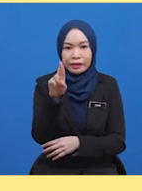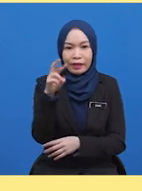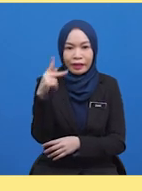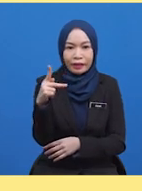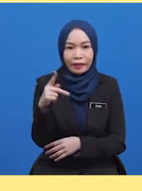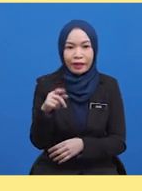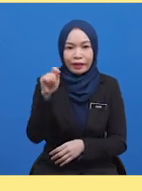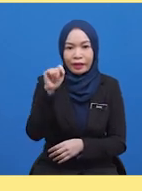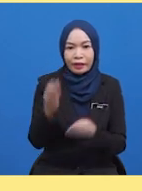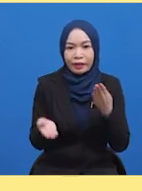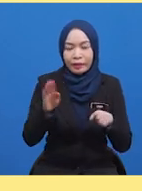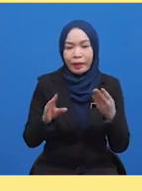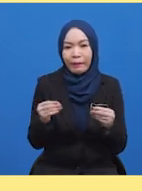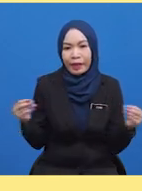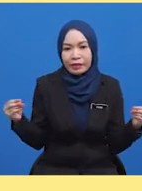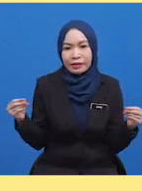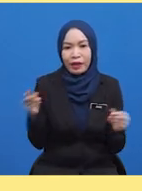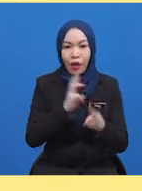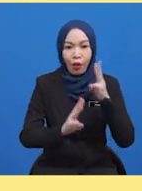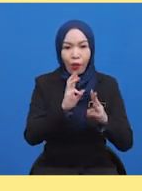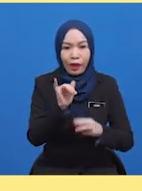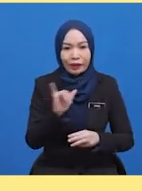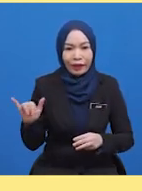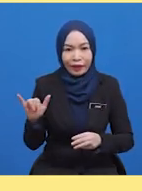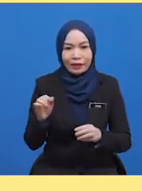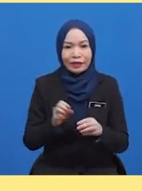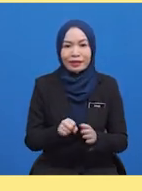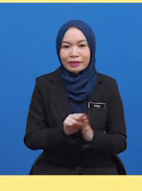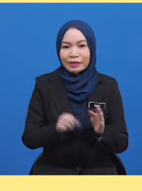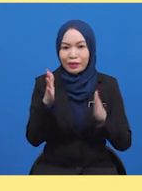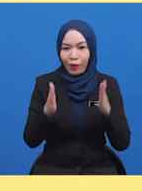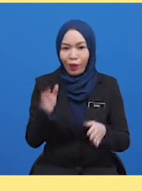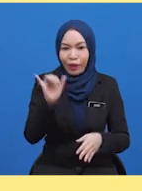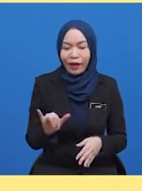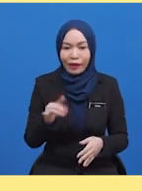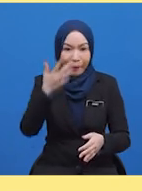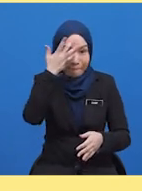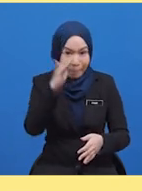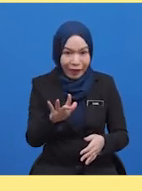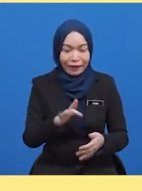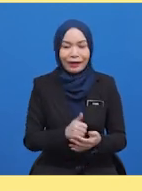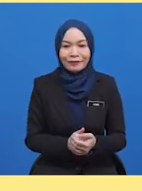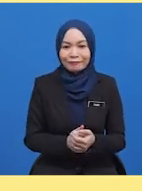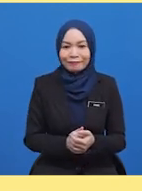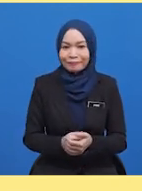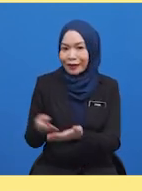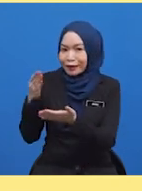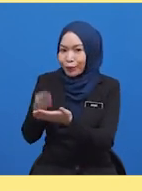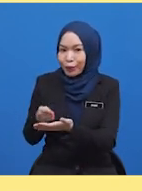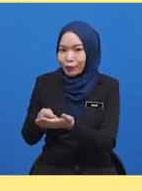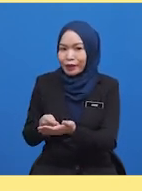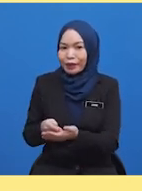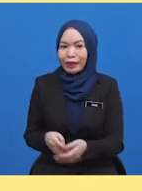two takkan beruntung ialah beruntung seorang yang bijak Hal ini dapat dibuktikan apabila